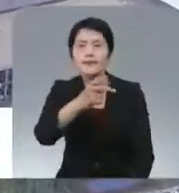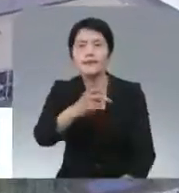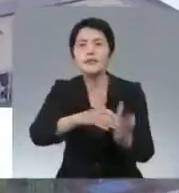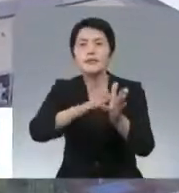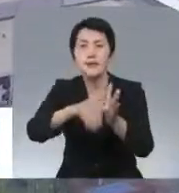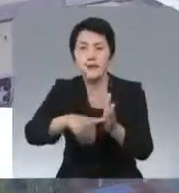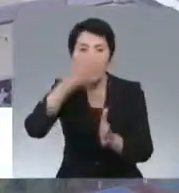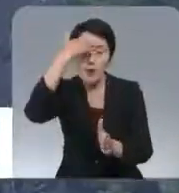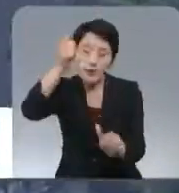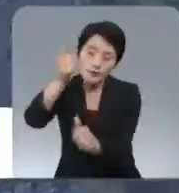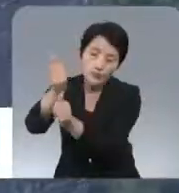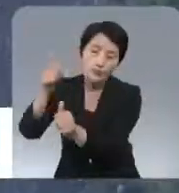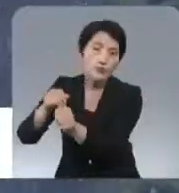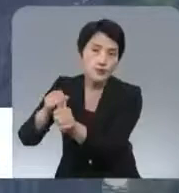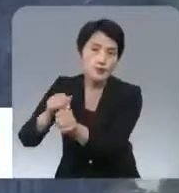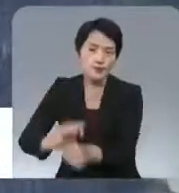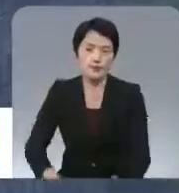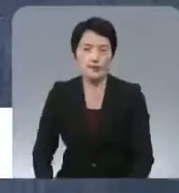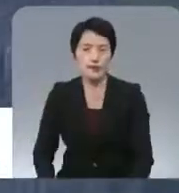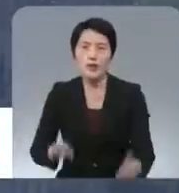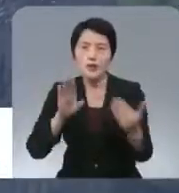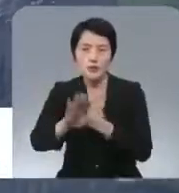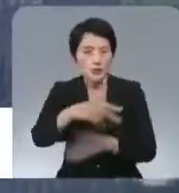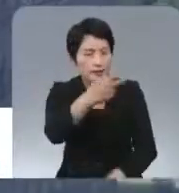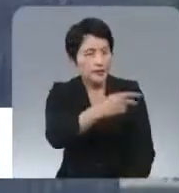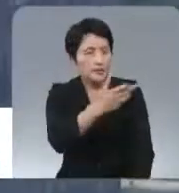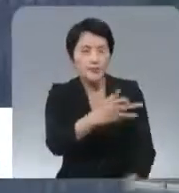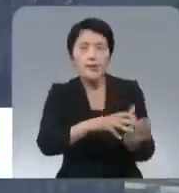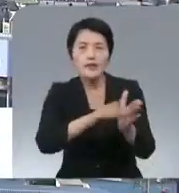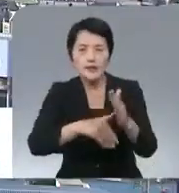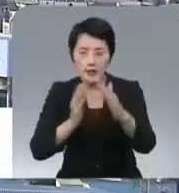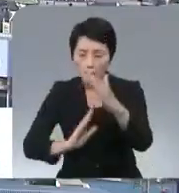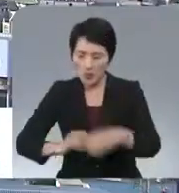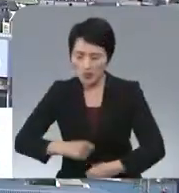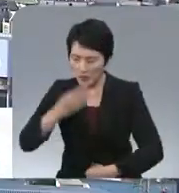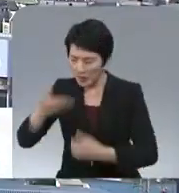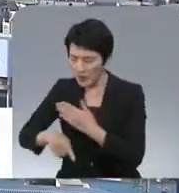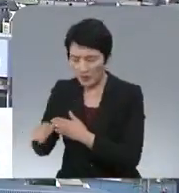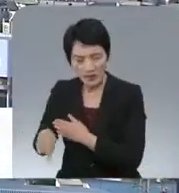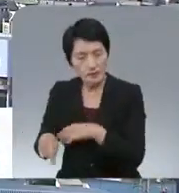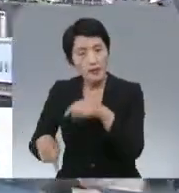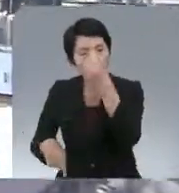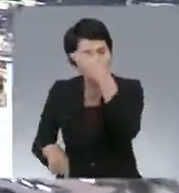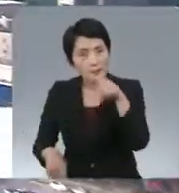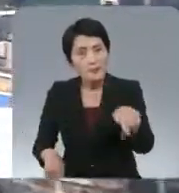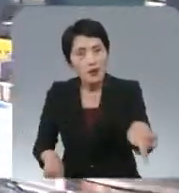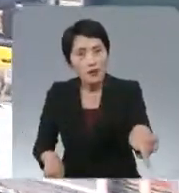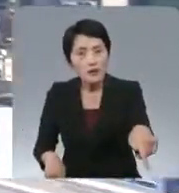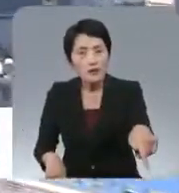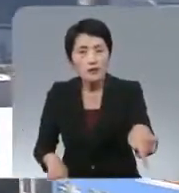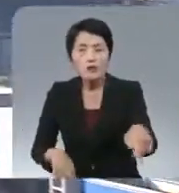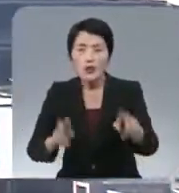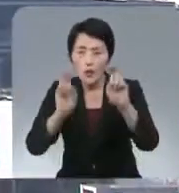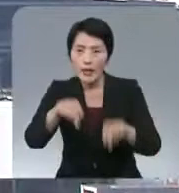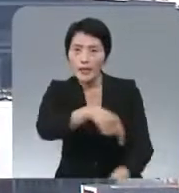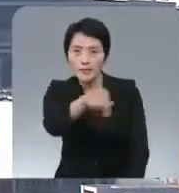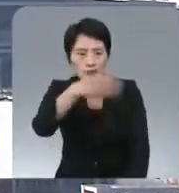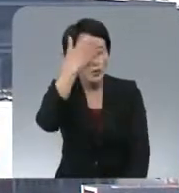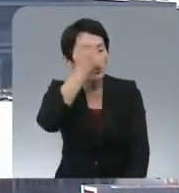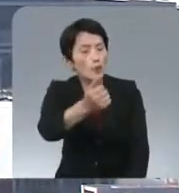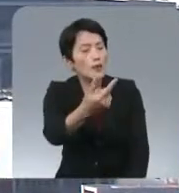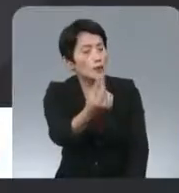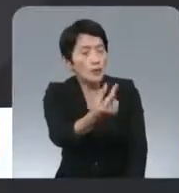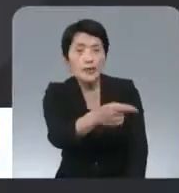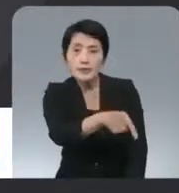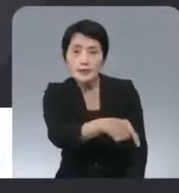が悪化している中経営の安定性の強化や速やかで果敢な意思決定が求められるためと説明し